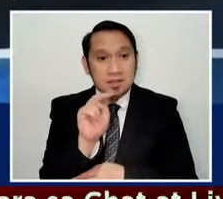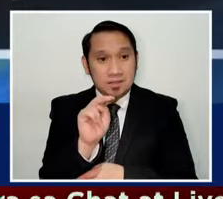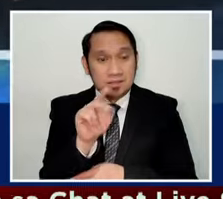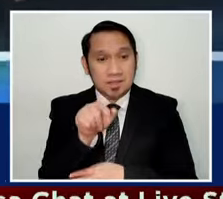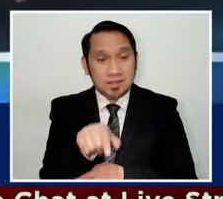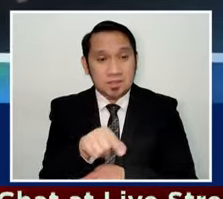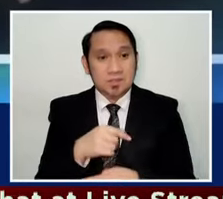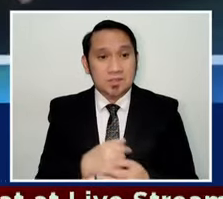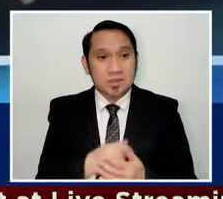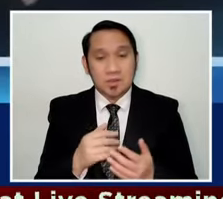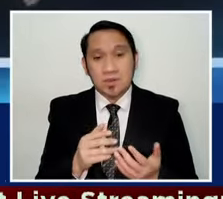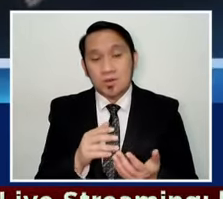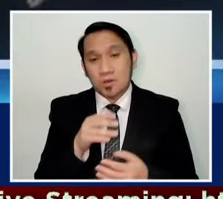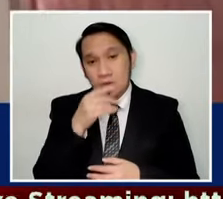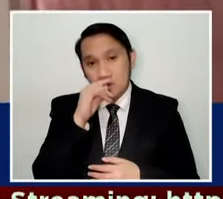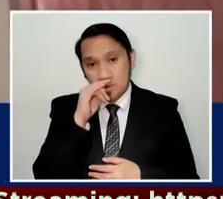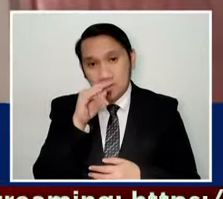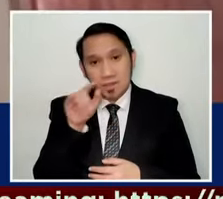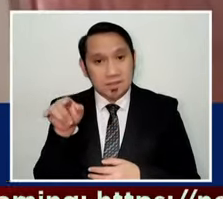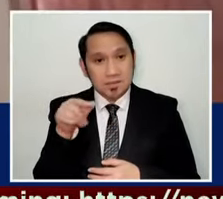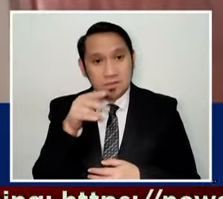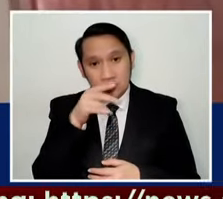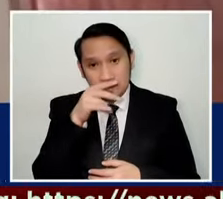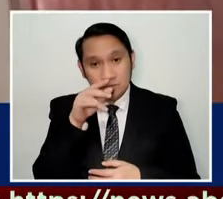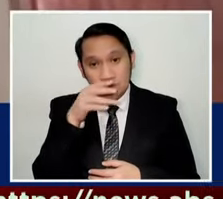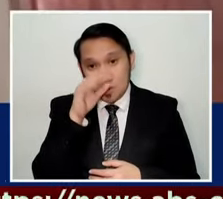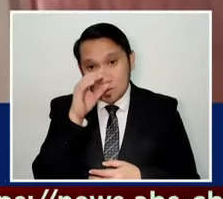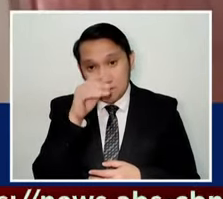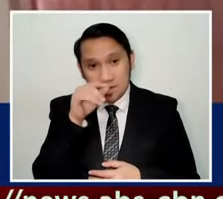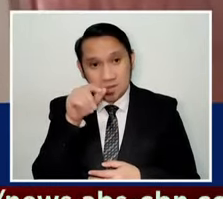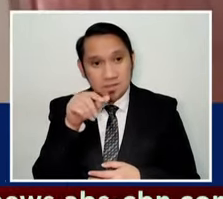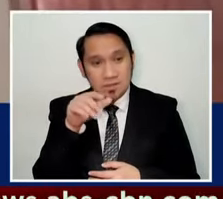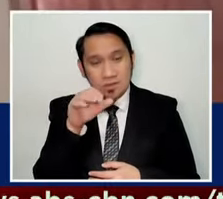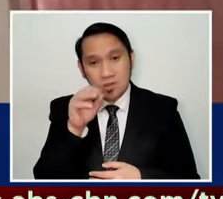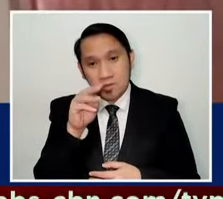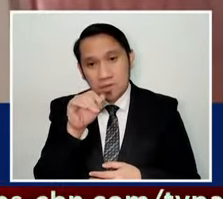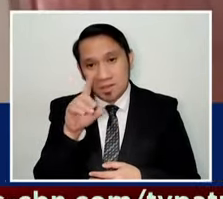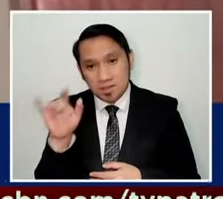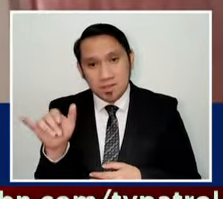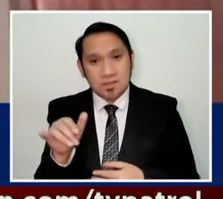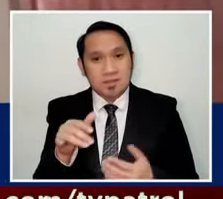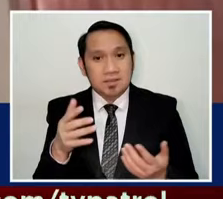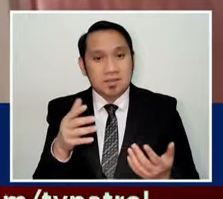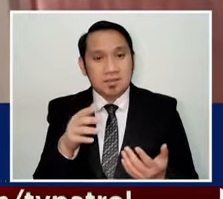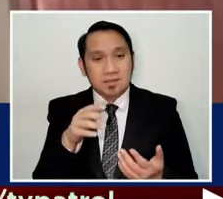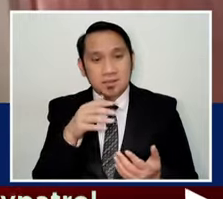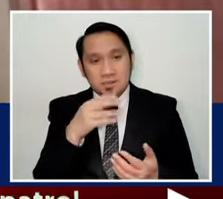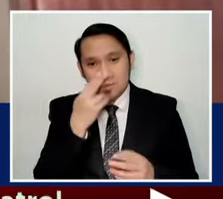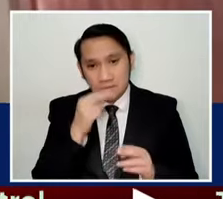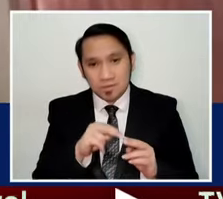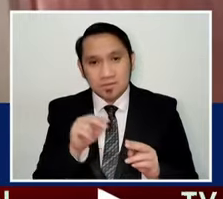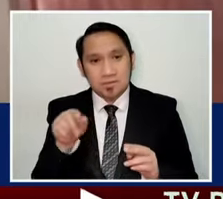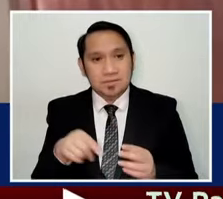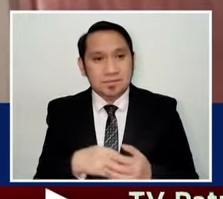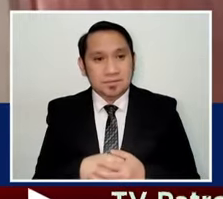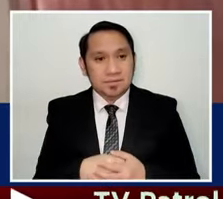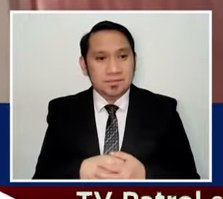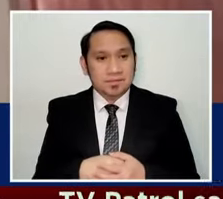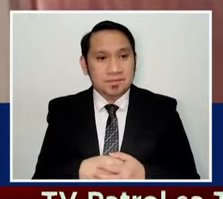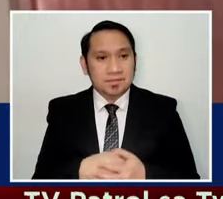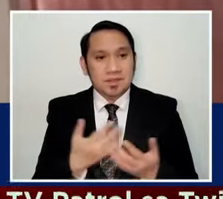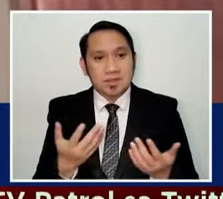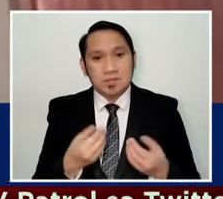comedy special na The Comedy Lineup. If someone sends like an email that they were going through a hard time and this thing made them laugh,